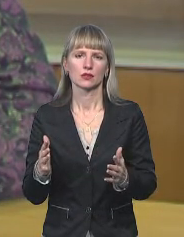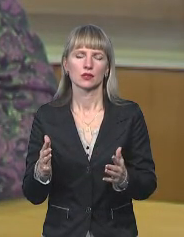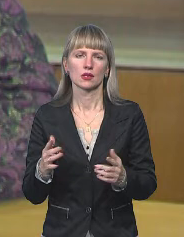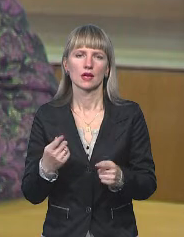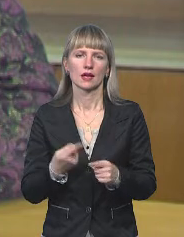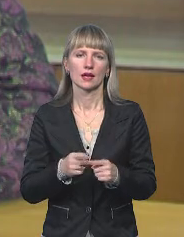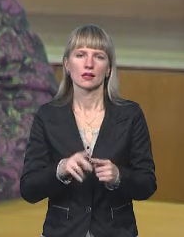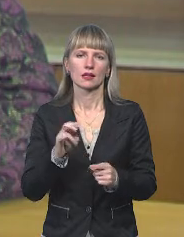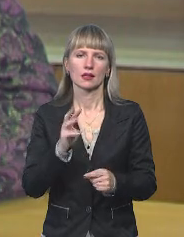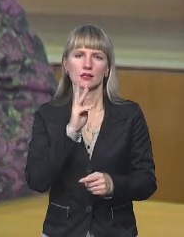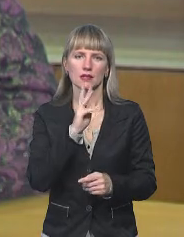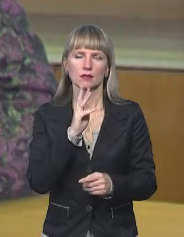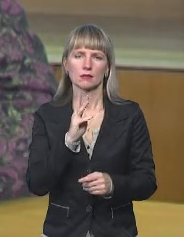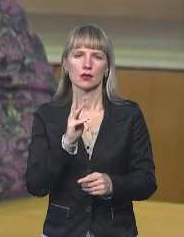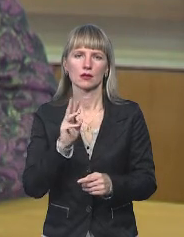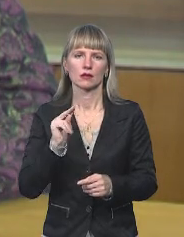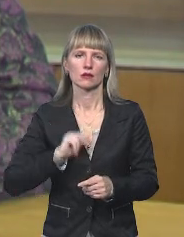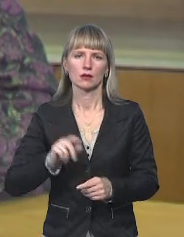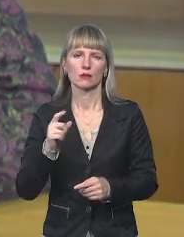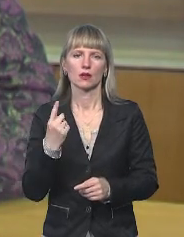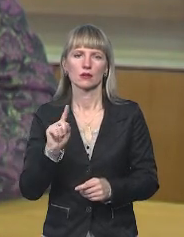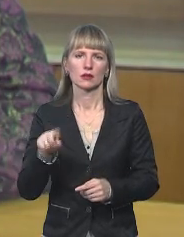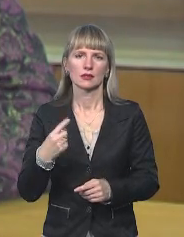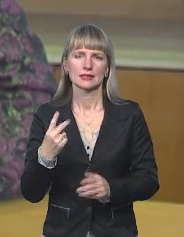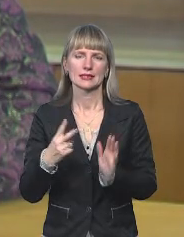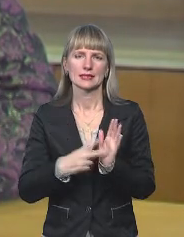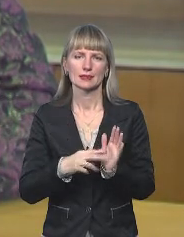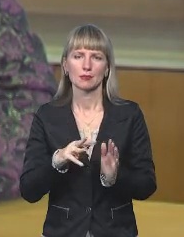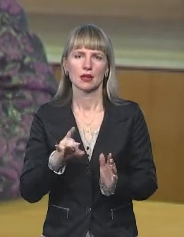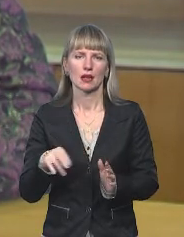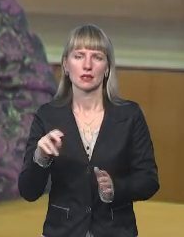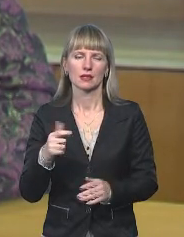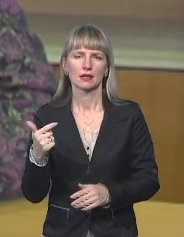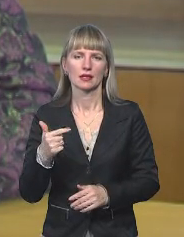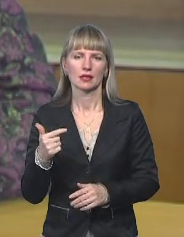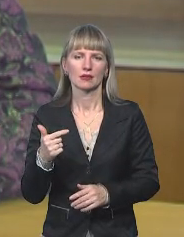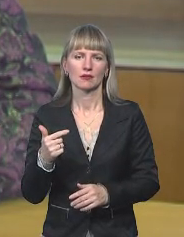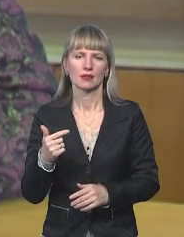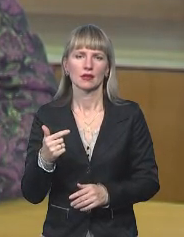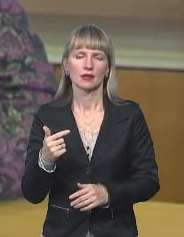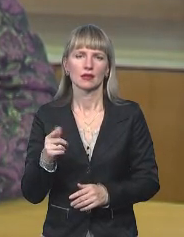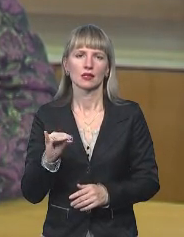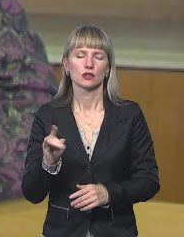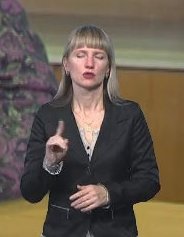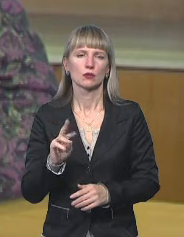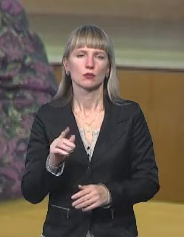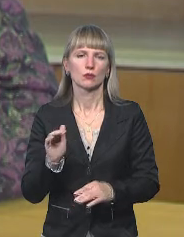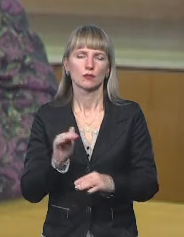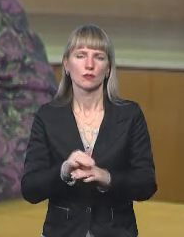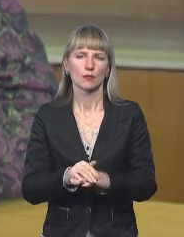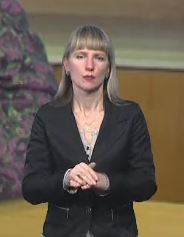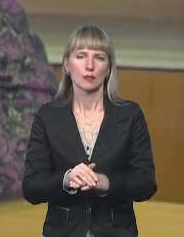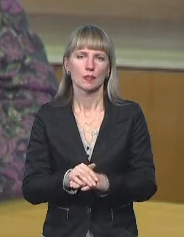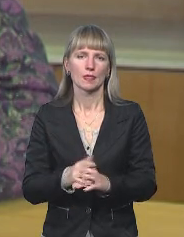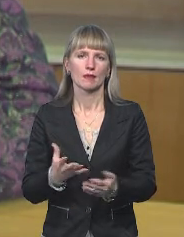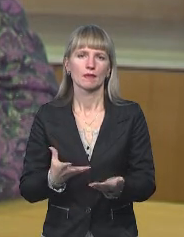заробітної плати працівників, це 1,7 мільярда гривень. І от для того, щоб здійснити виплату